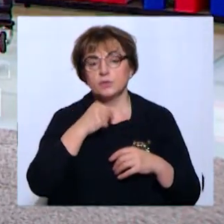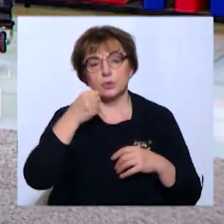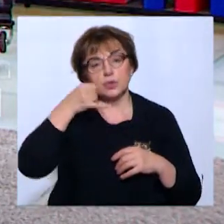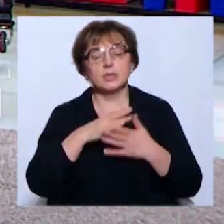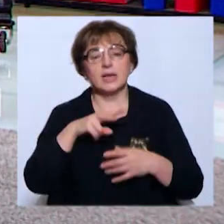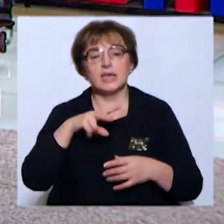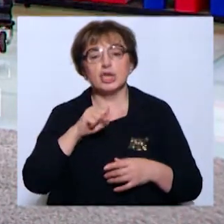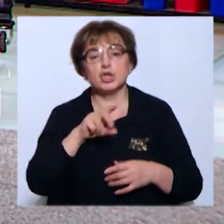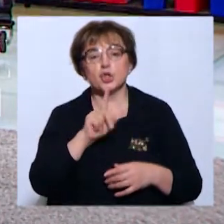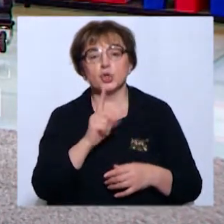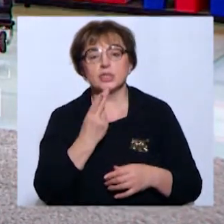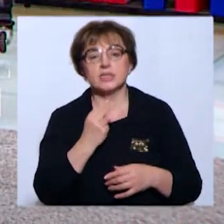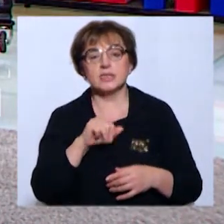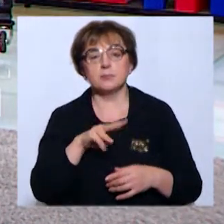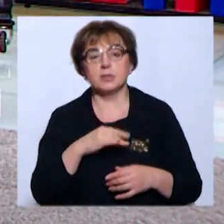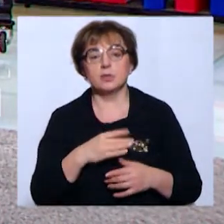ლიზოციმს. ლიზოციმი